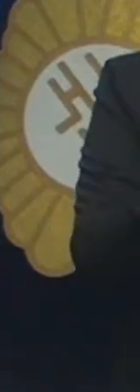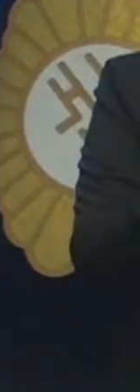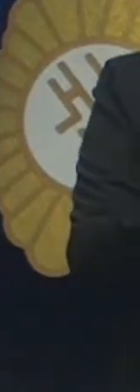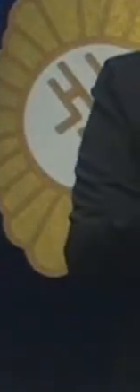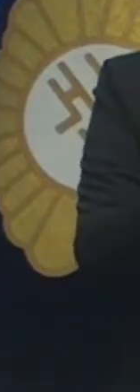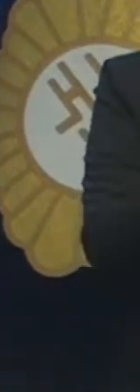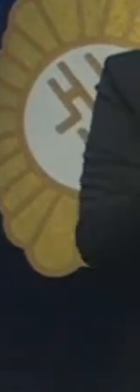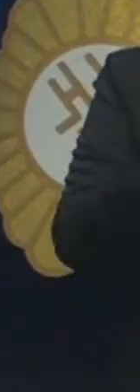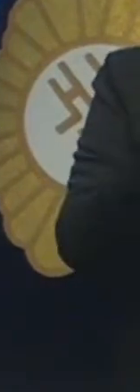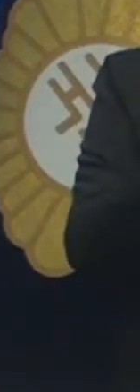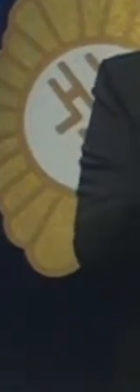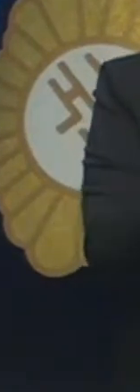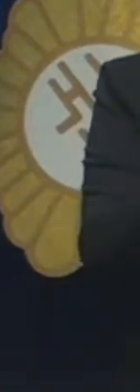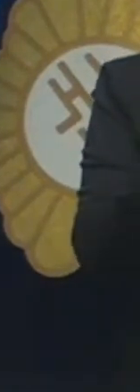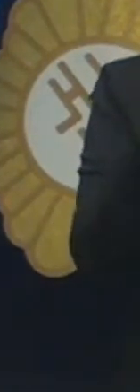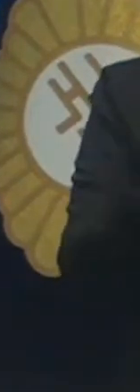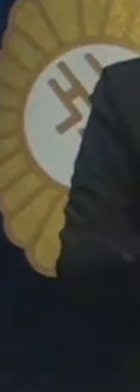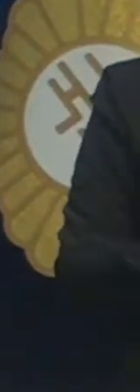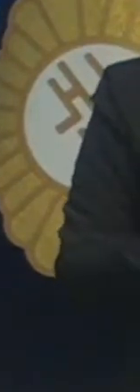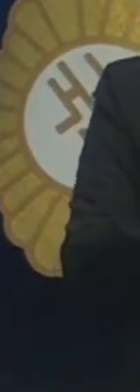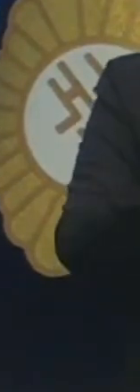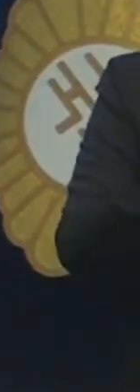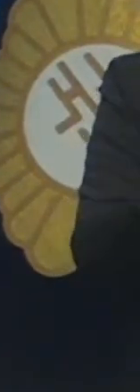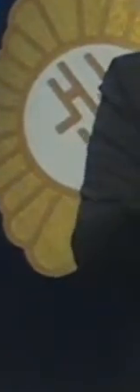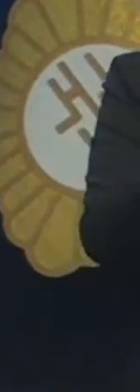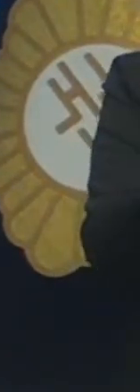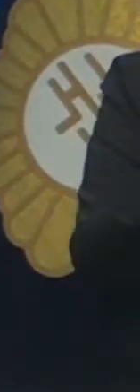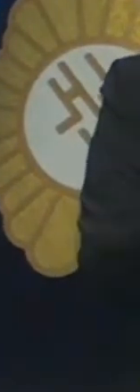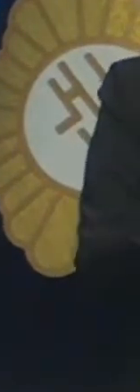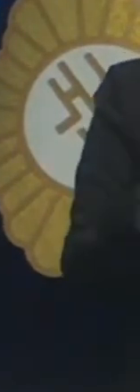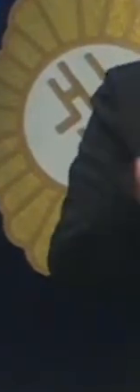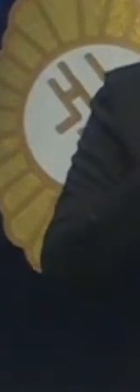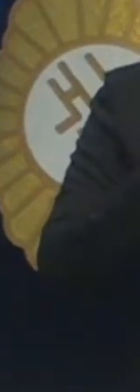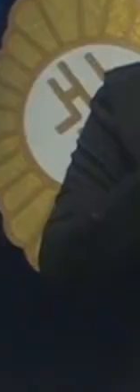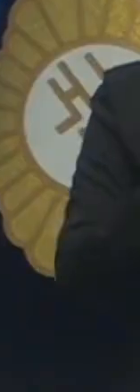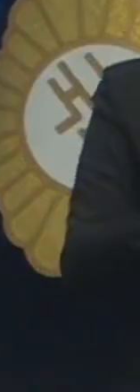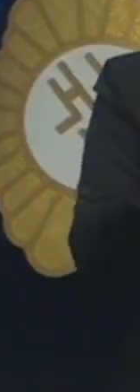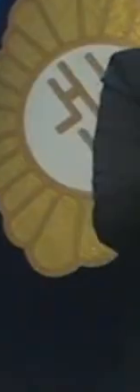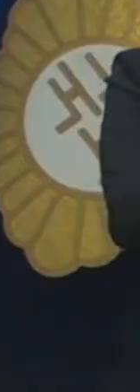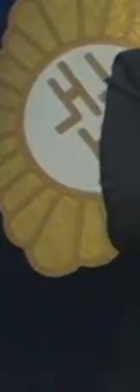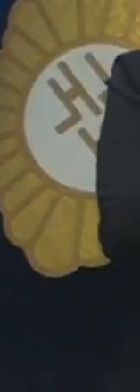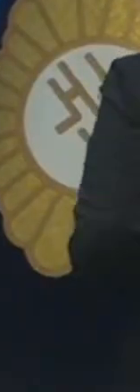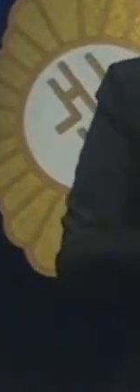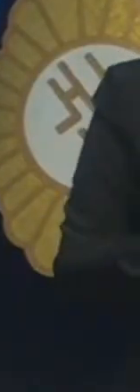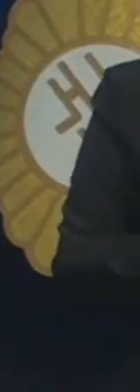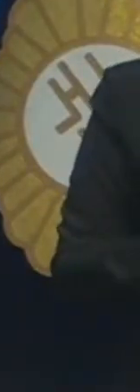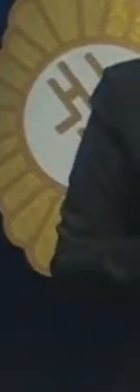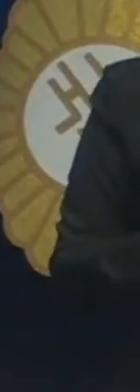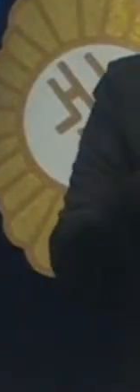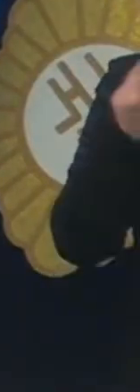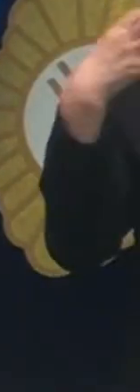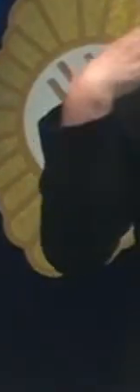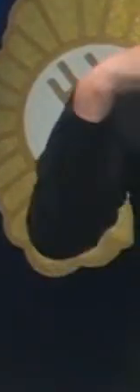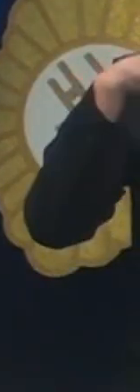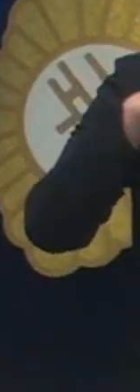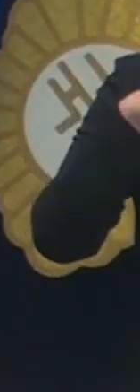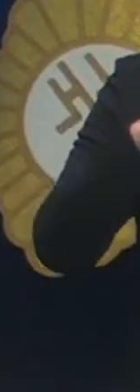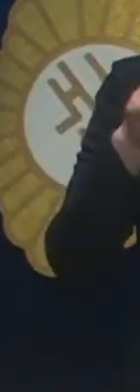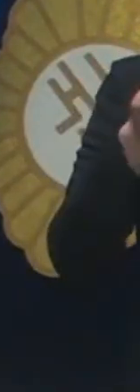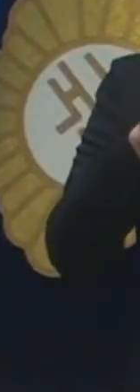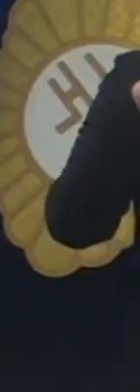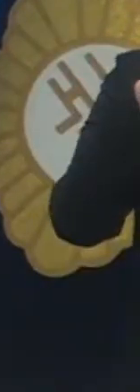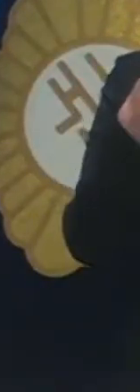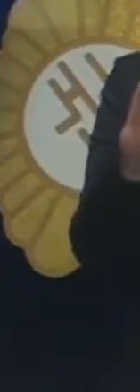합니다. 저와 조국혁신당은 국회 차원의 청문회와 정부 차원의 구제책이 마련될 수 있도록